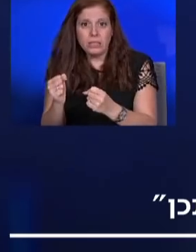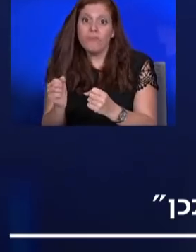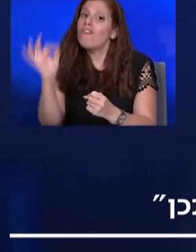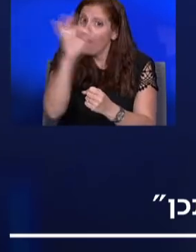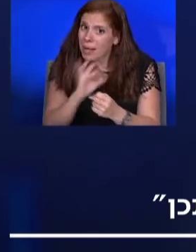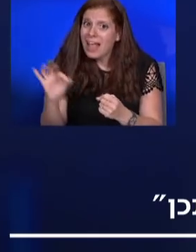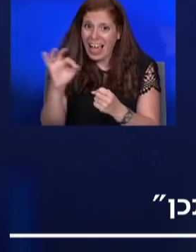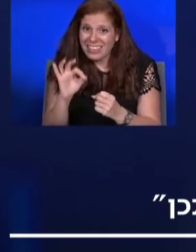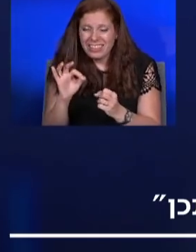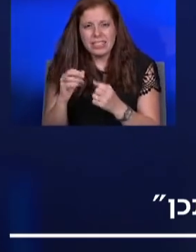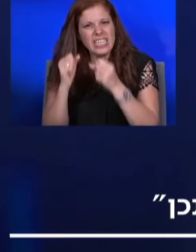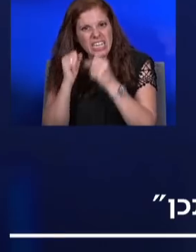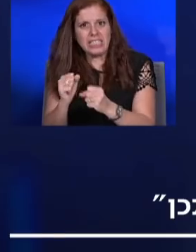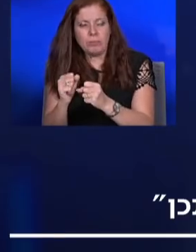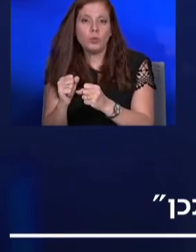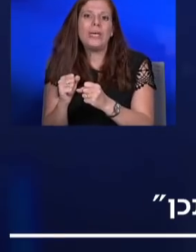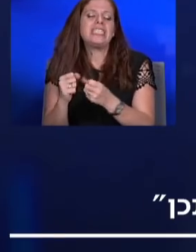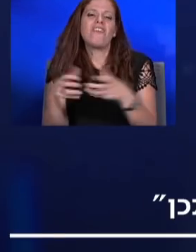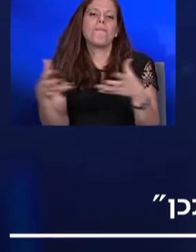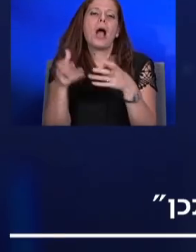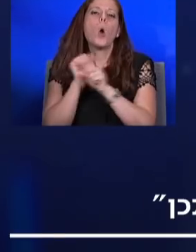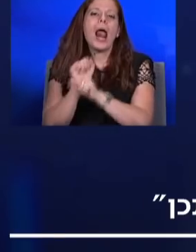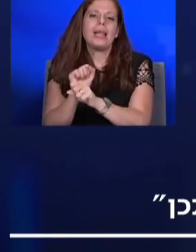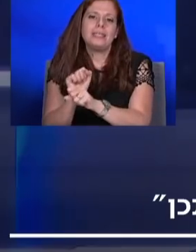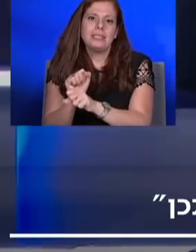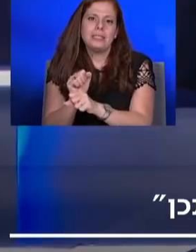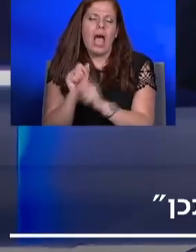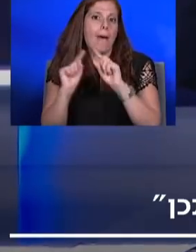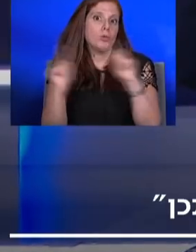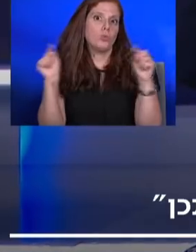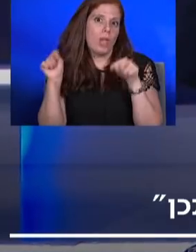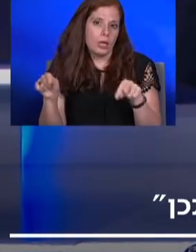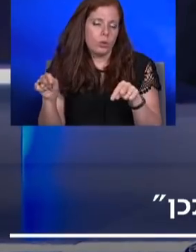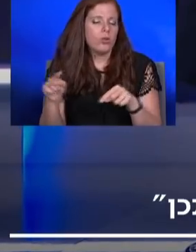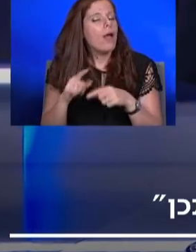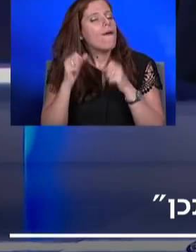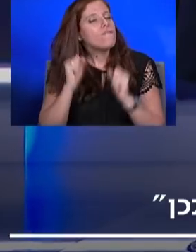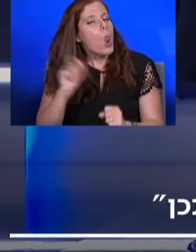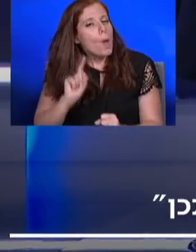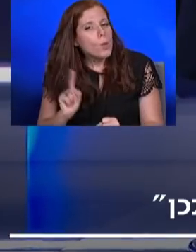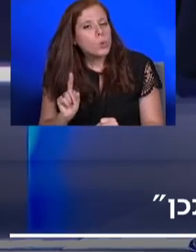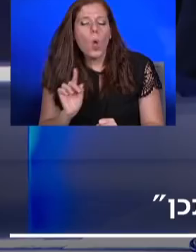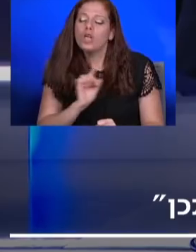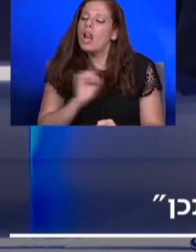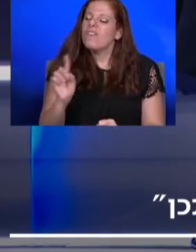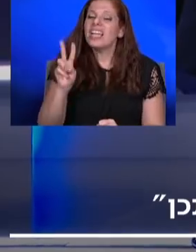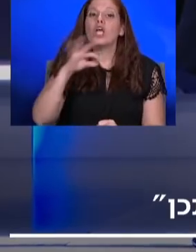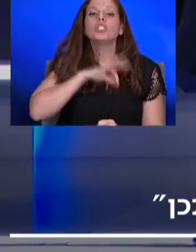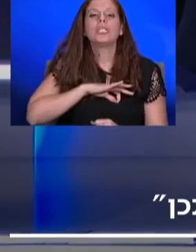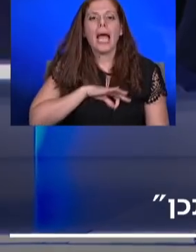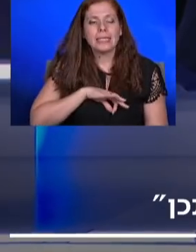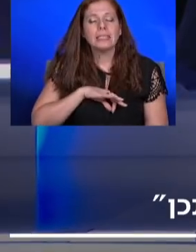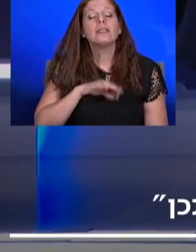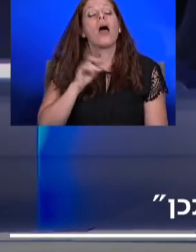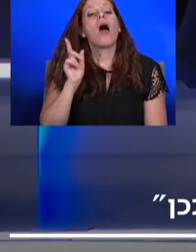יציבות בתוך הקואליציה הנורא משונה הזאת, ולא בטוח שיש לאף אחד כאן אינטרס. אבל